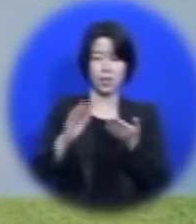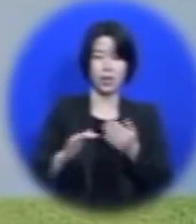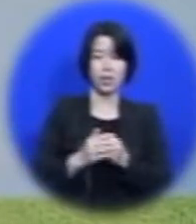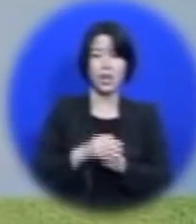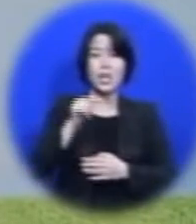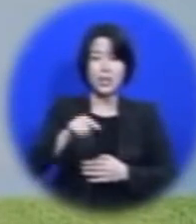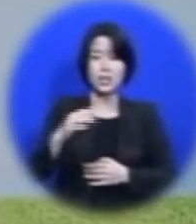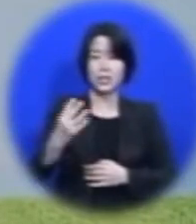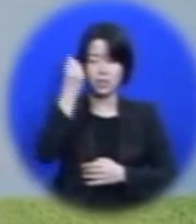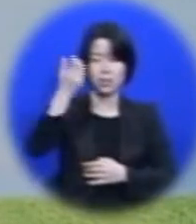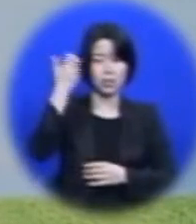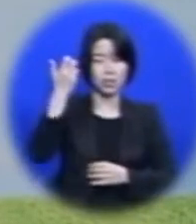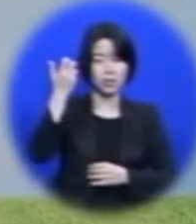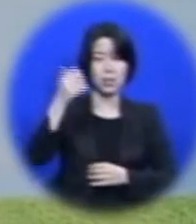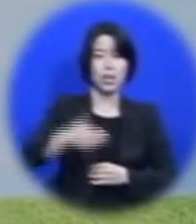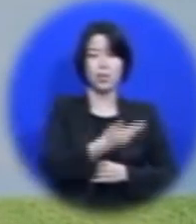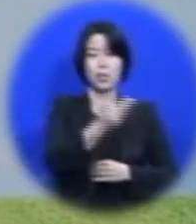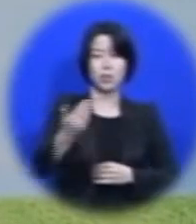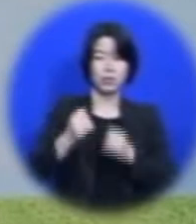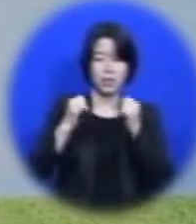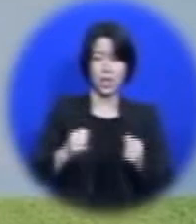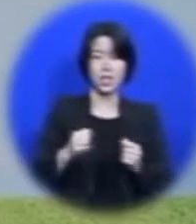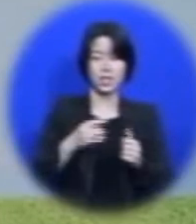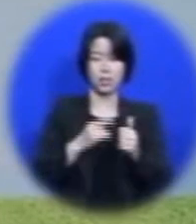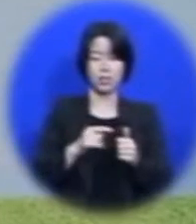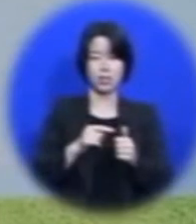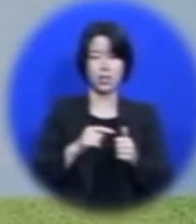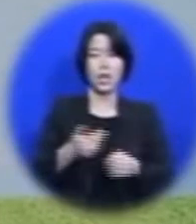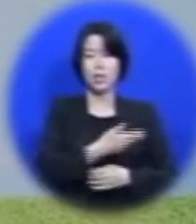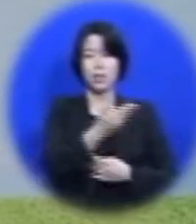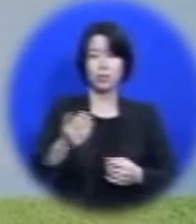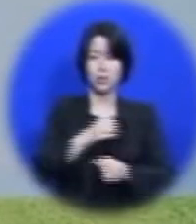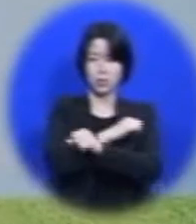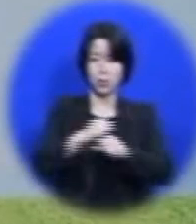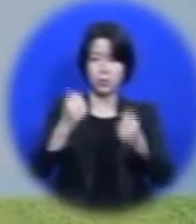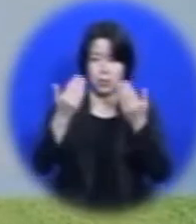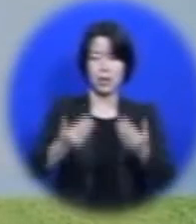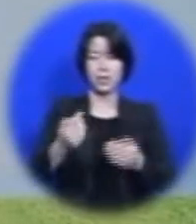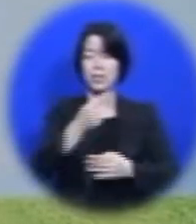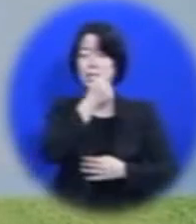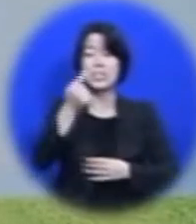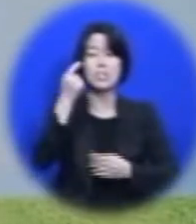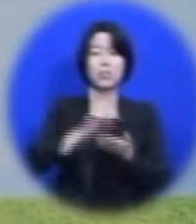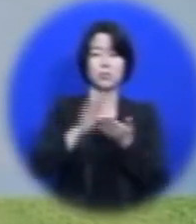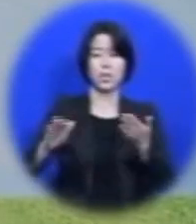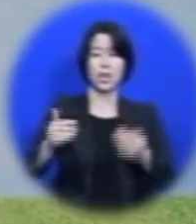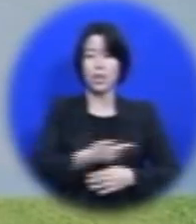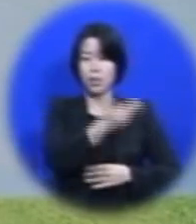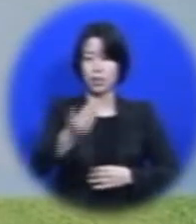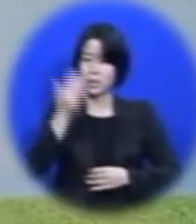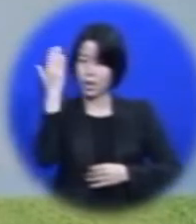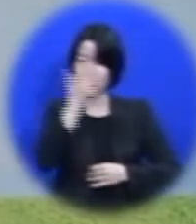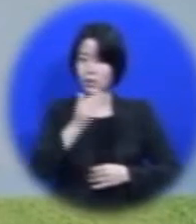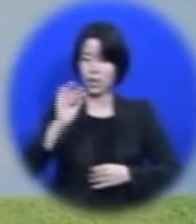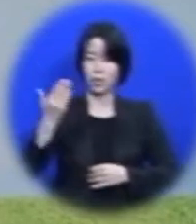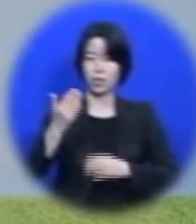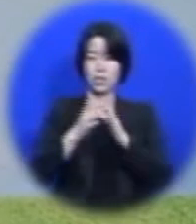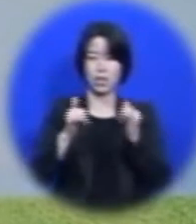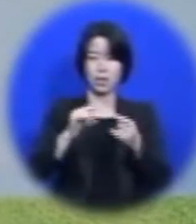그 성령님이 여러분 안에 계신 것이 여러분이 용서받은 증거입니다. 여러분이 깨끗하게 된